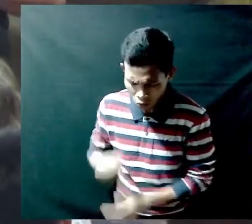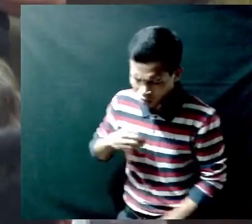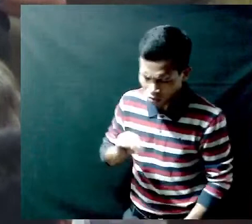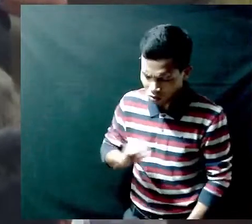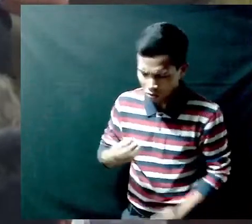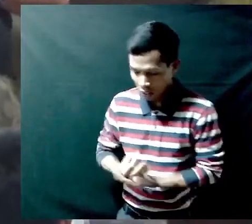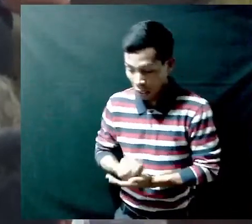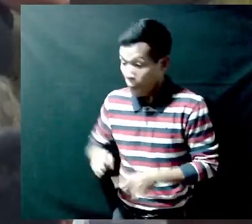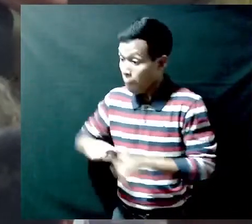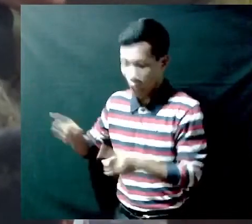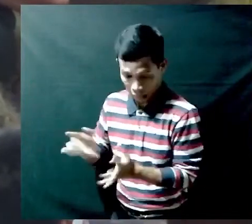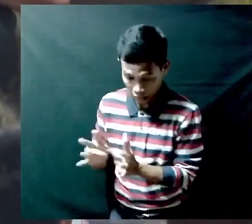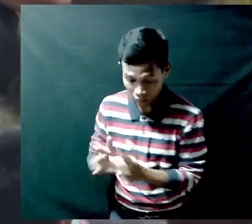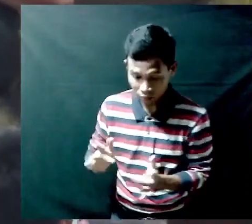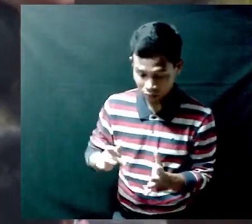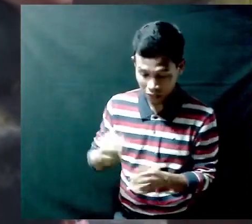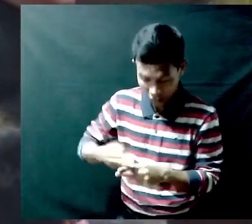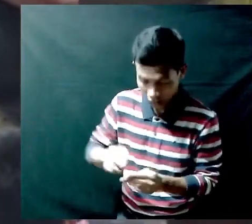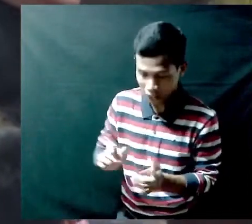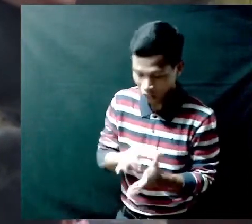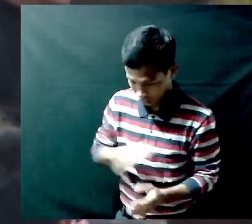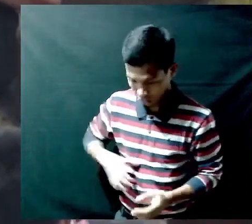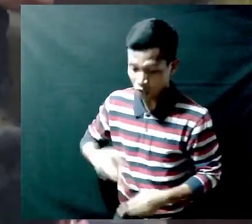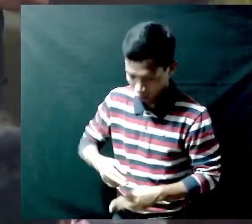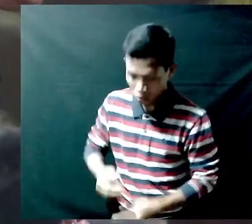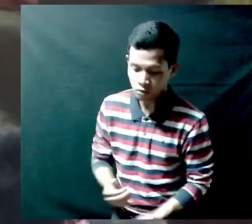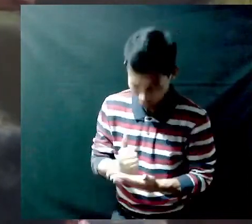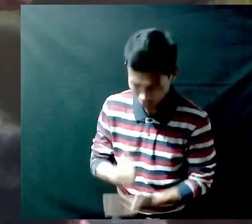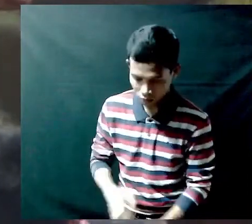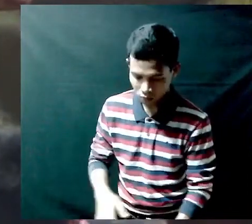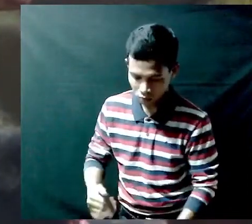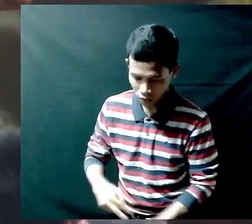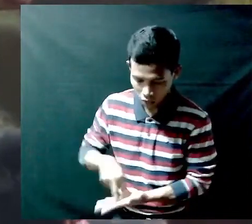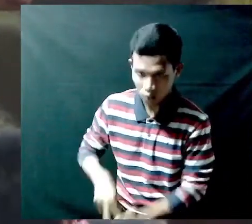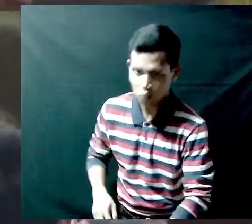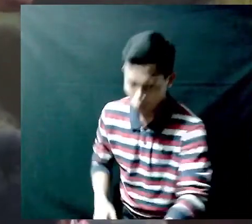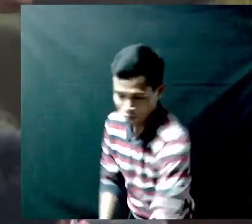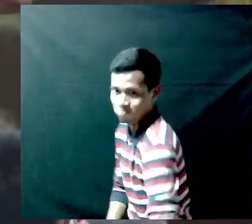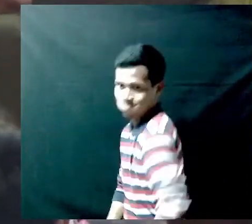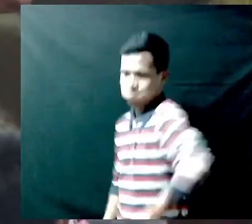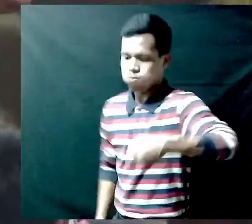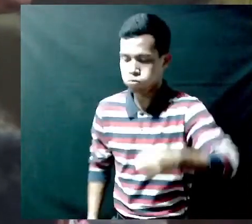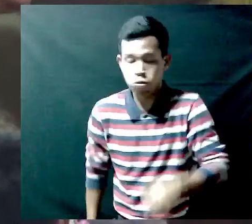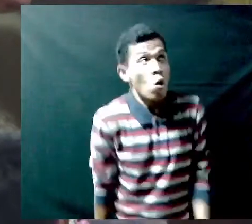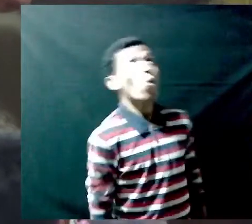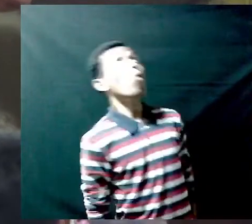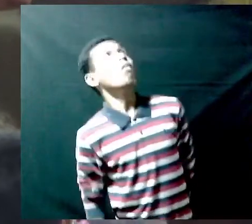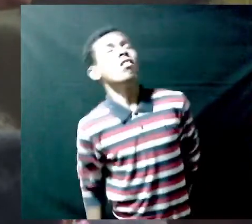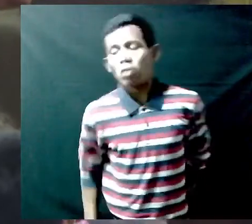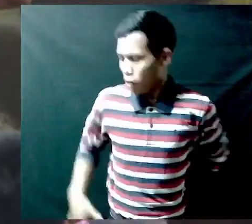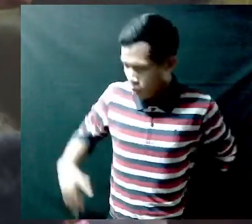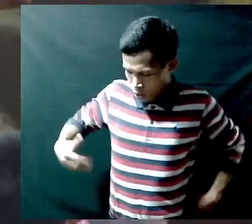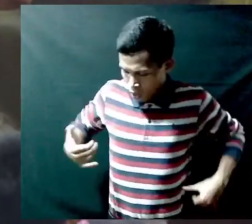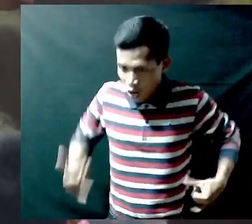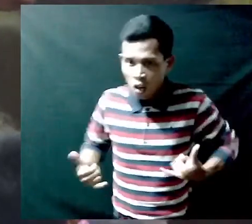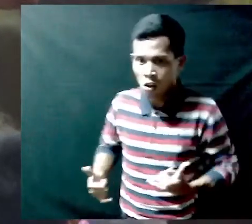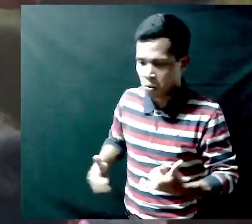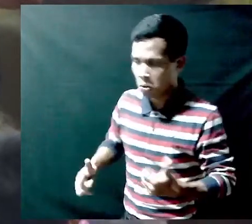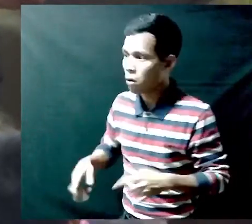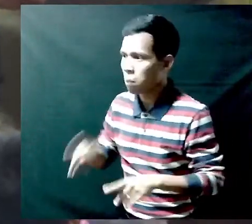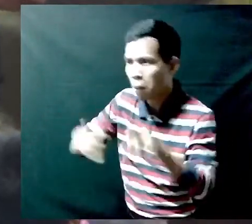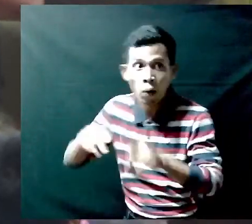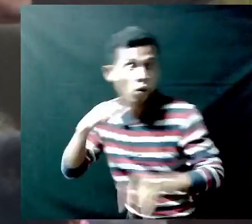Sila. Siyang nagpagaling. And Peter preached in the temple. And these people believe in Jesus.